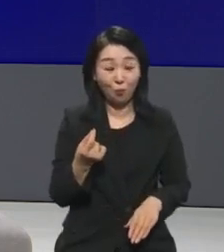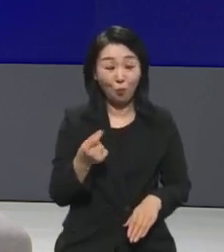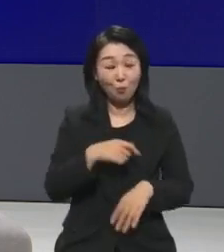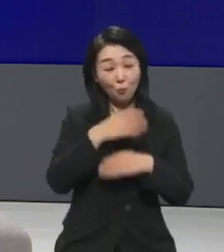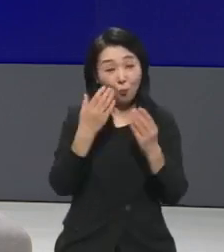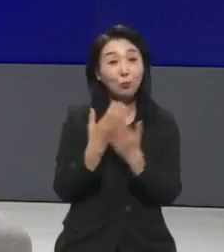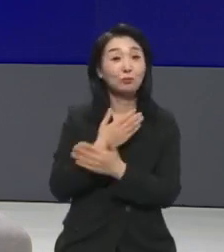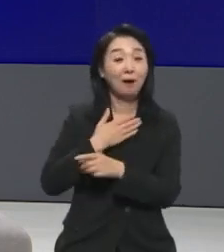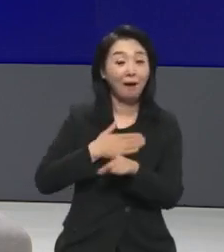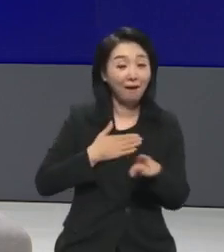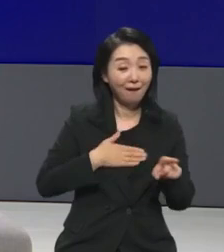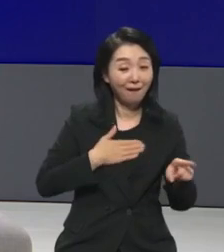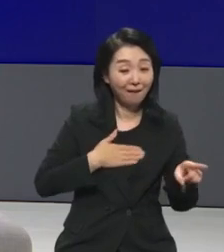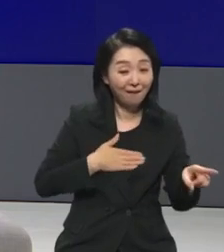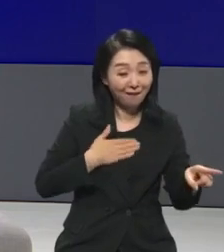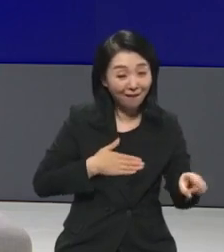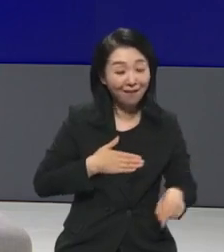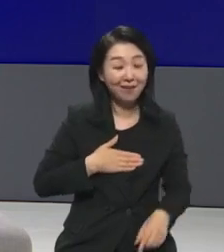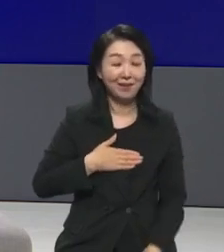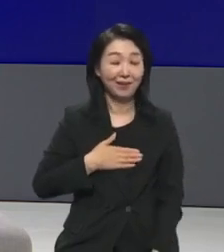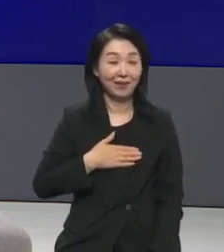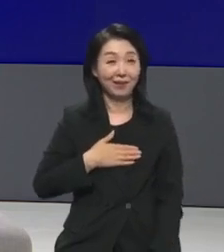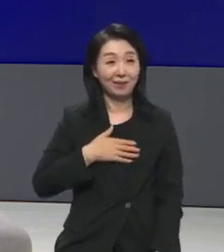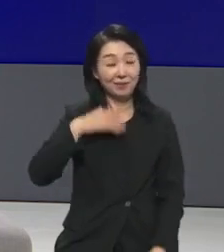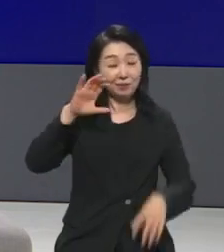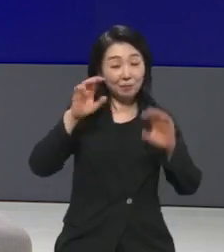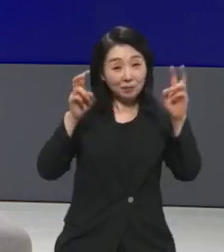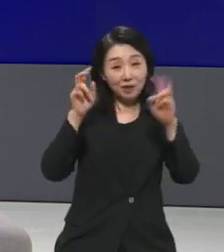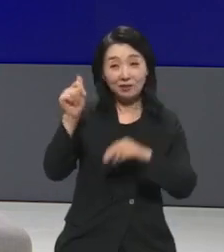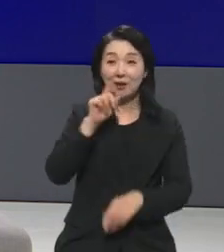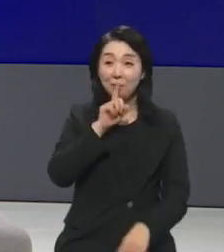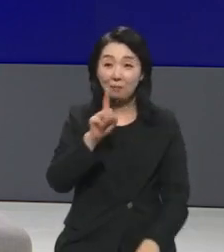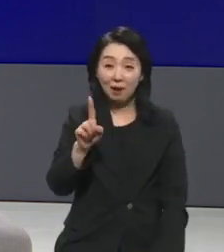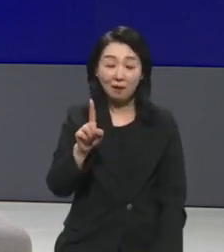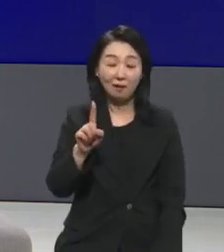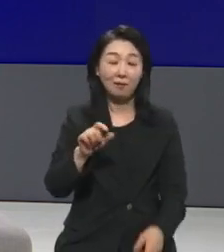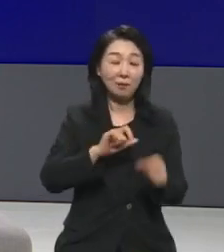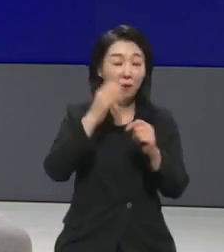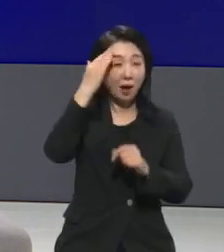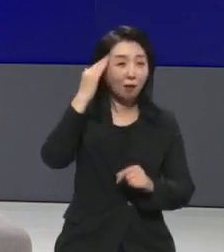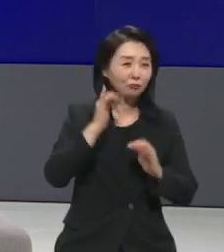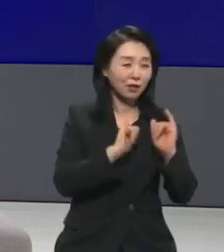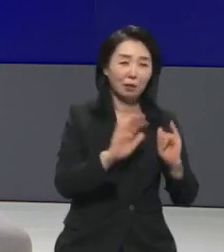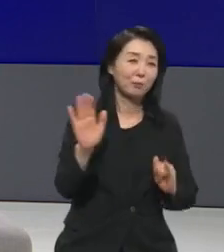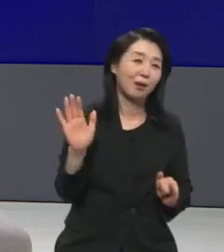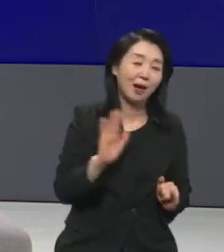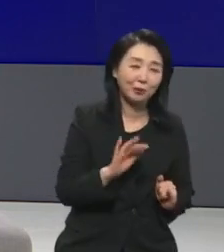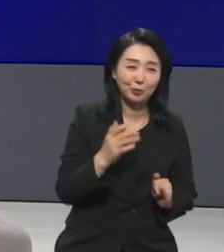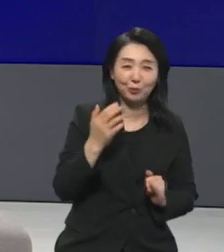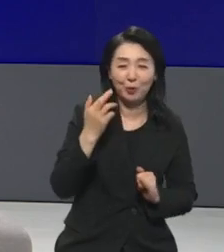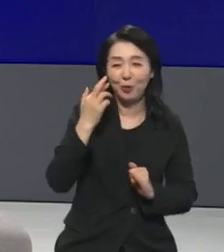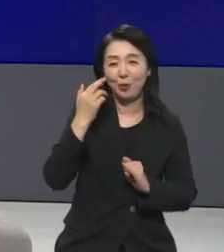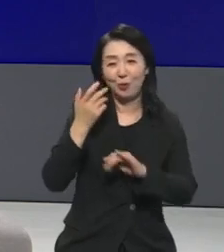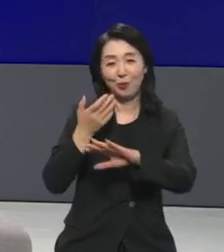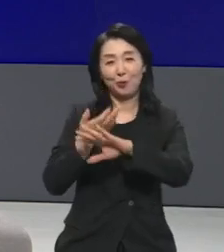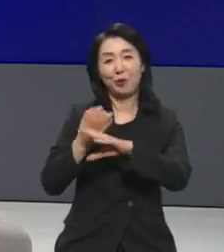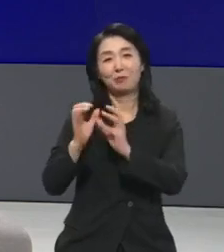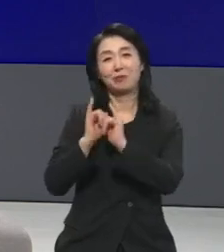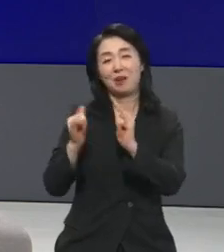아시고요. 김밥집 사장님 말을 들어보니까 네. 전반적으로 서양인 손님이 최근 급격히 늘었다고 하네요.